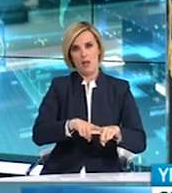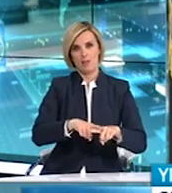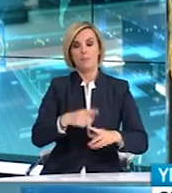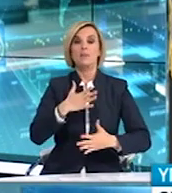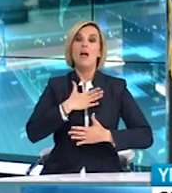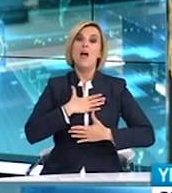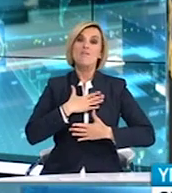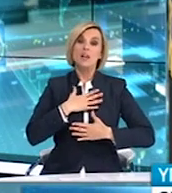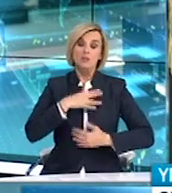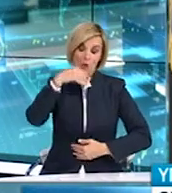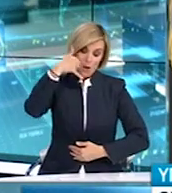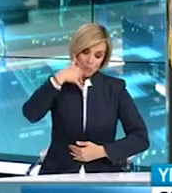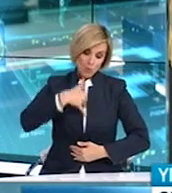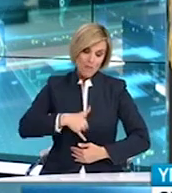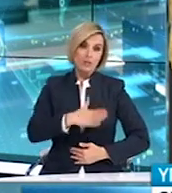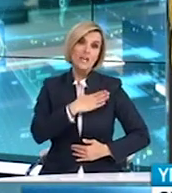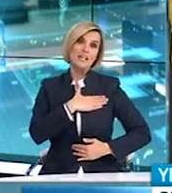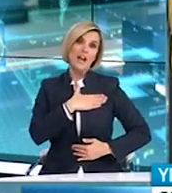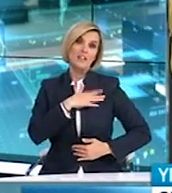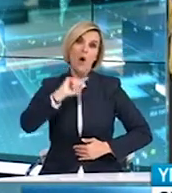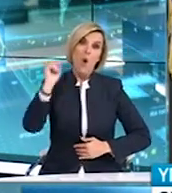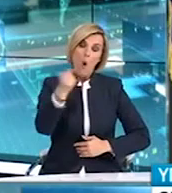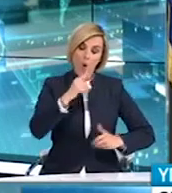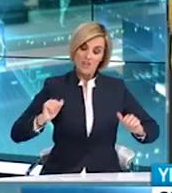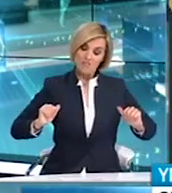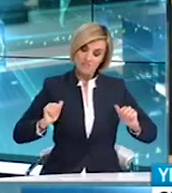Σας ευχαριστώ από την καρδιά μου για τη γενναία στάση όλων.